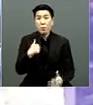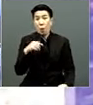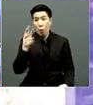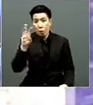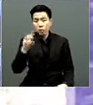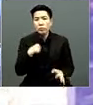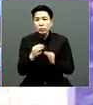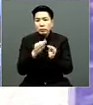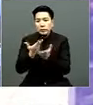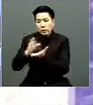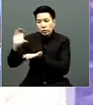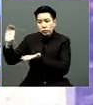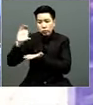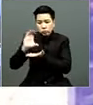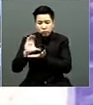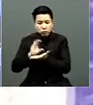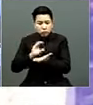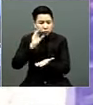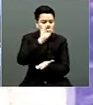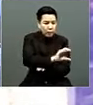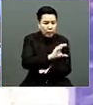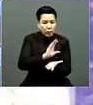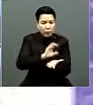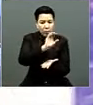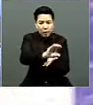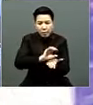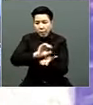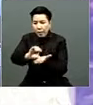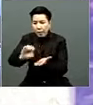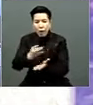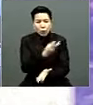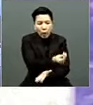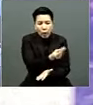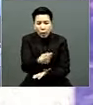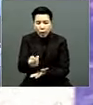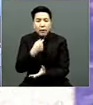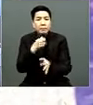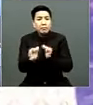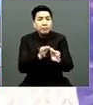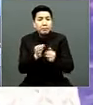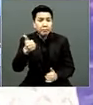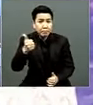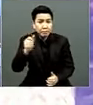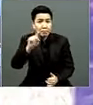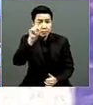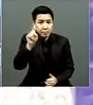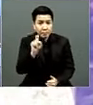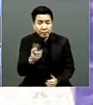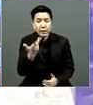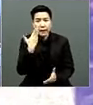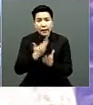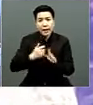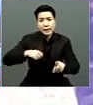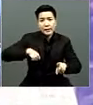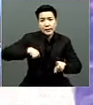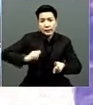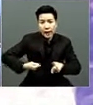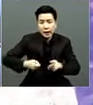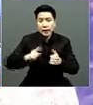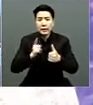จกแจงได้ว่าส่วนไหนใช้งบประมาณไปเท่าไหร่ส่วนไหนเป็นค่าใช้จ่ายที่อยู่